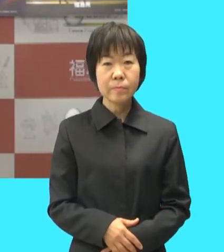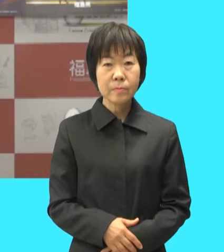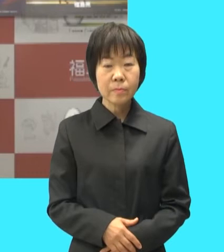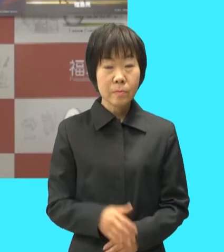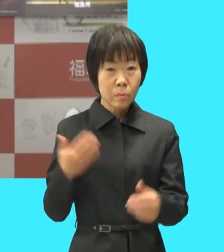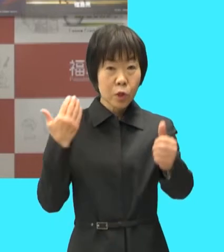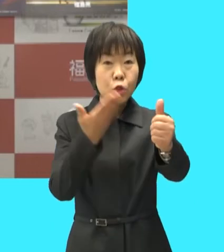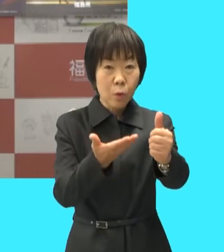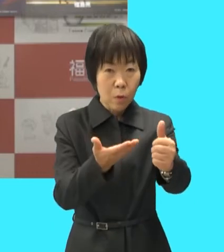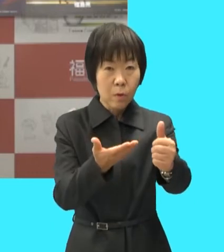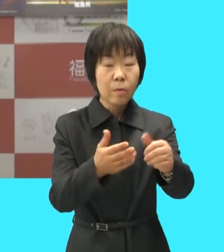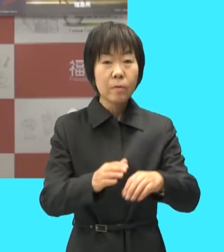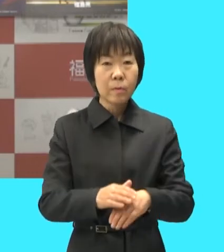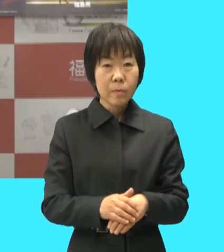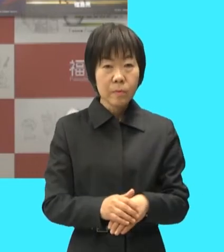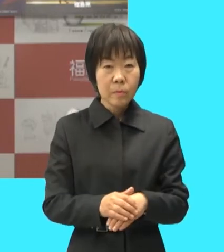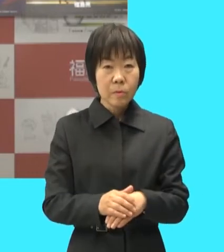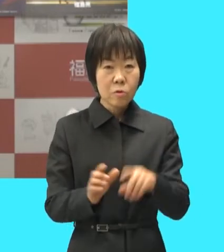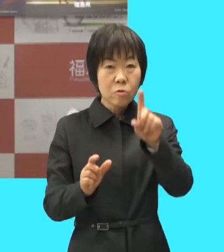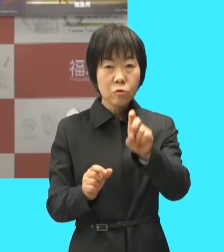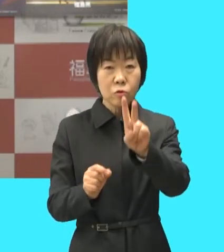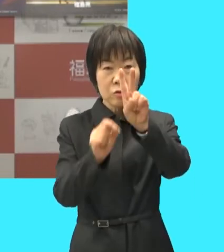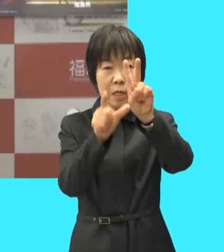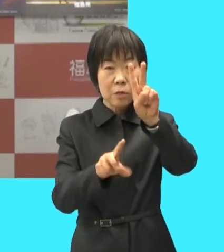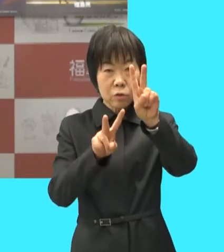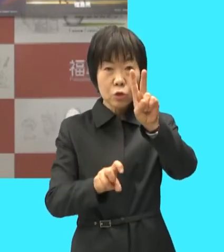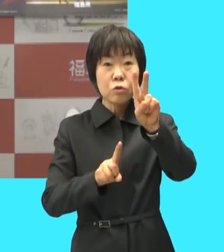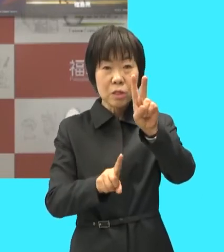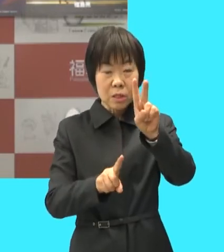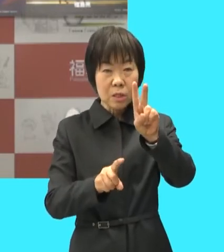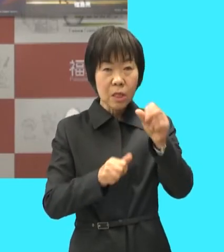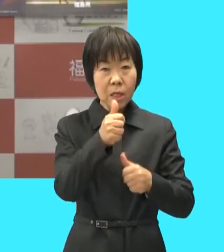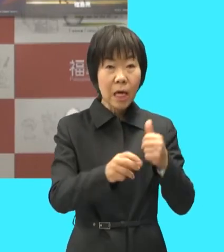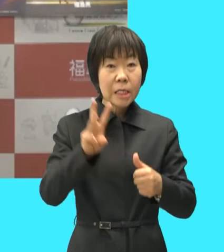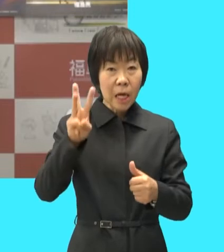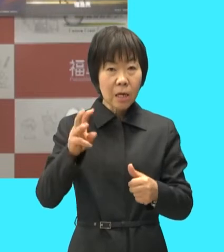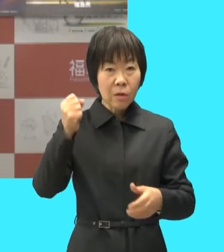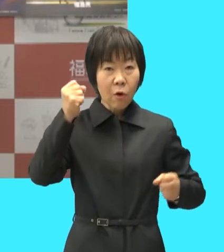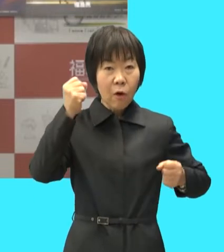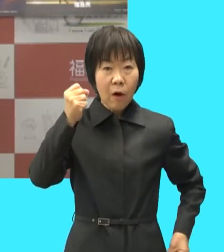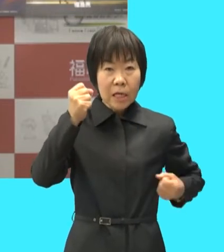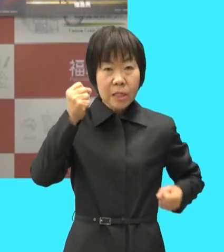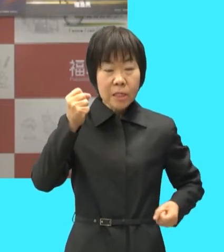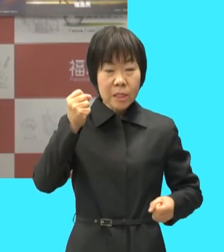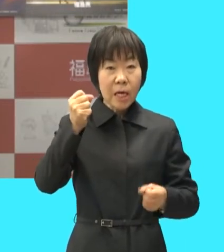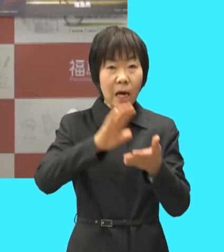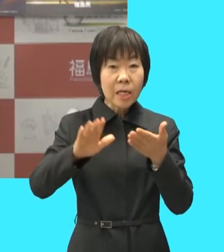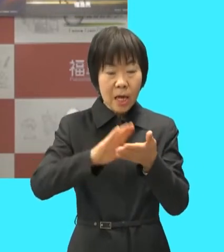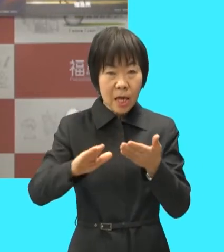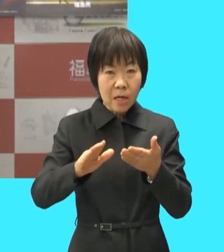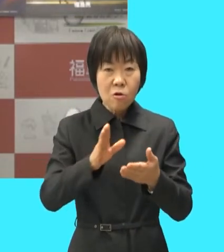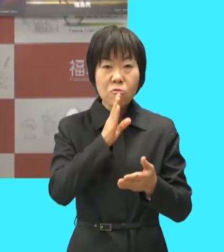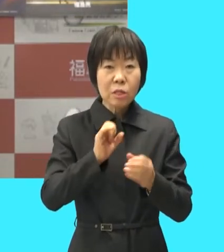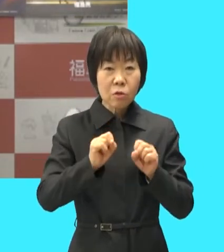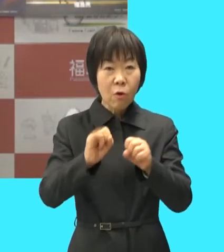ありがとうございます。 おはようございます。 21日なんですが、第3回の聖火リレーの福島実行委員会、こちらがあるん